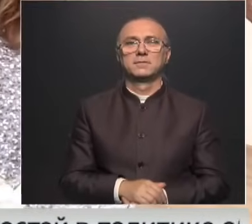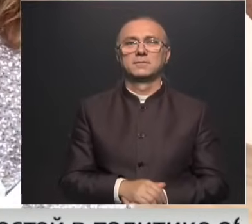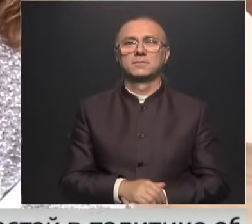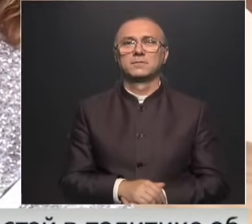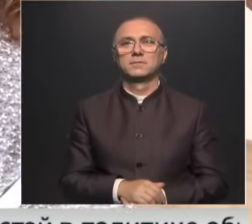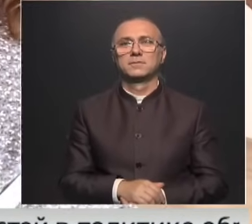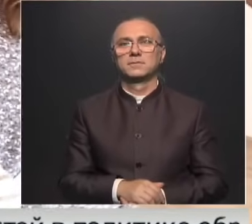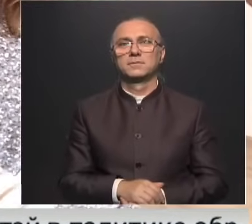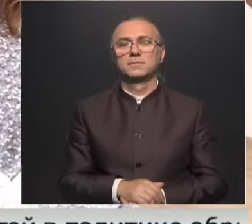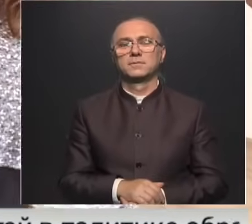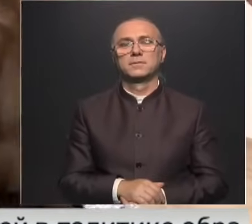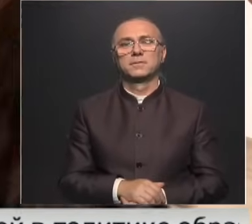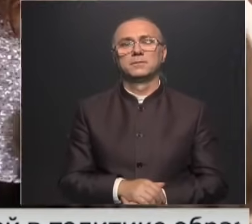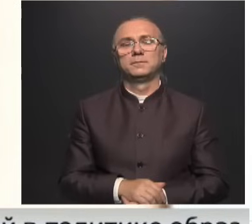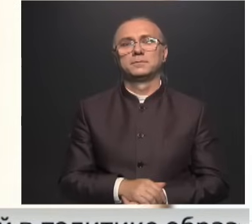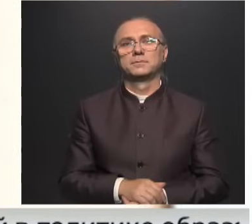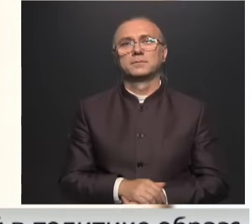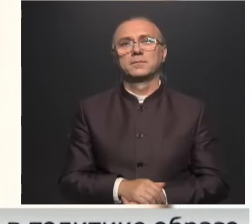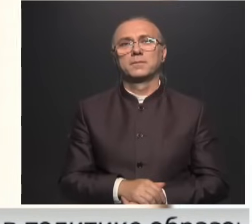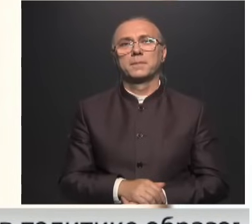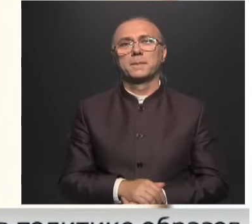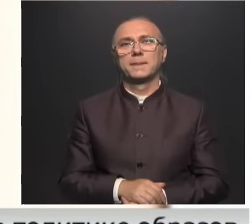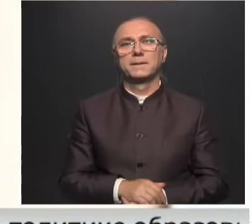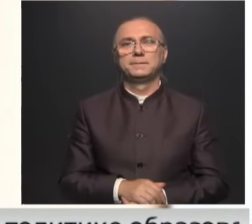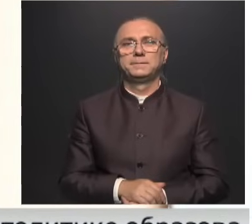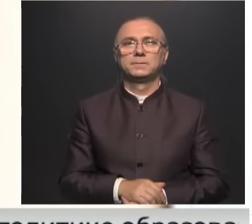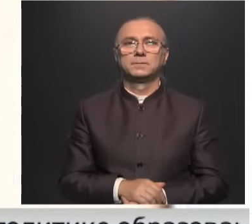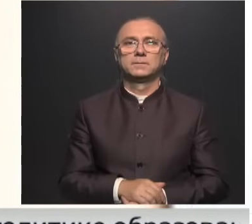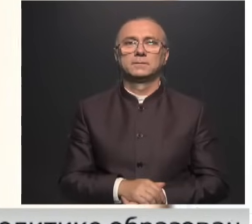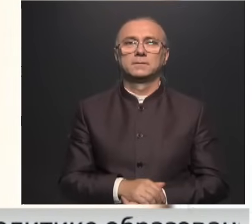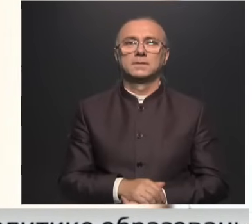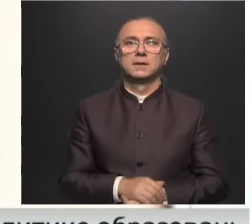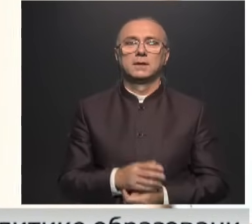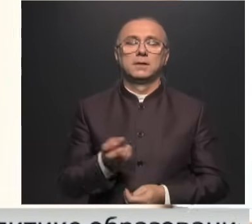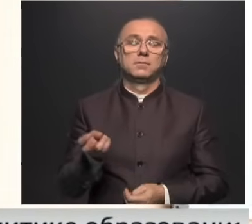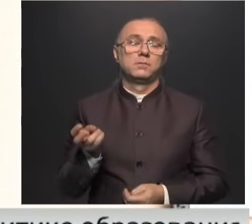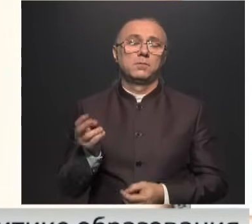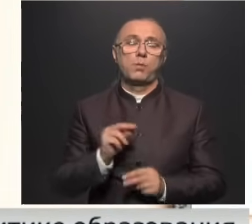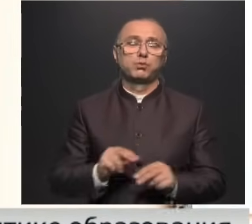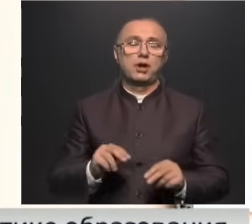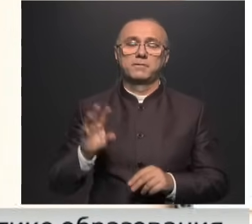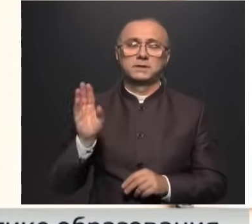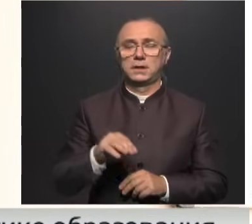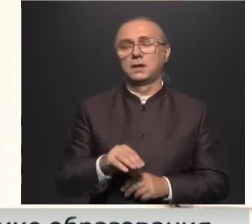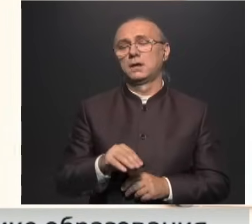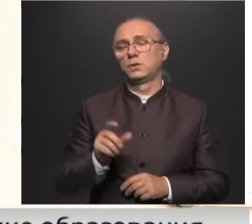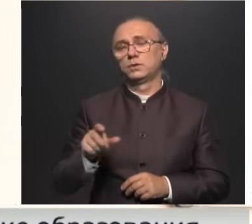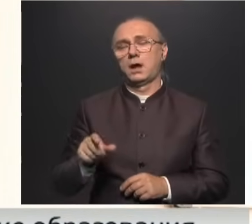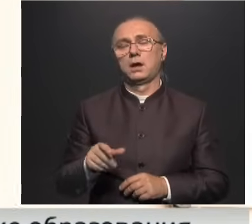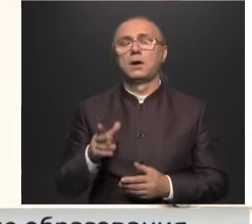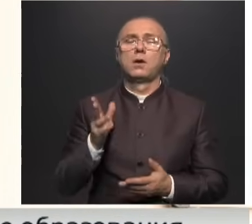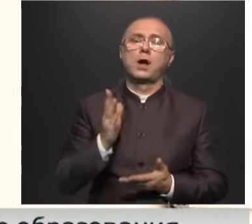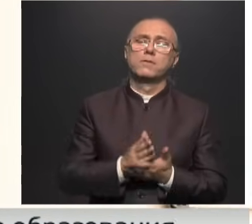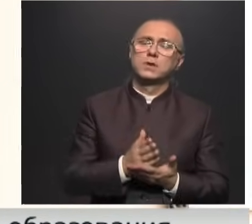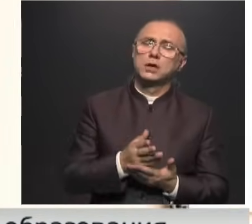группы монахиня Татьяна. Приходит из художественного образования, без художественного образования, и мы всех обучаем. И мы разделяем труд, процесс,